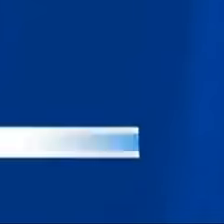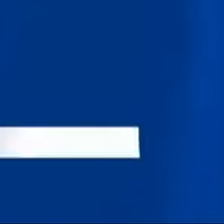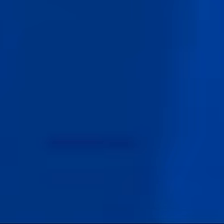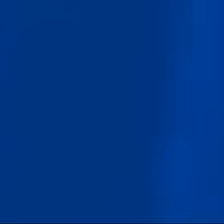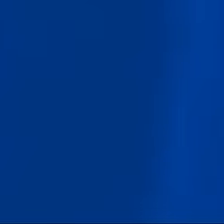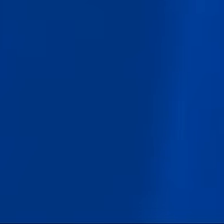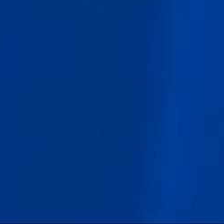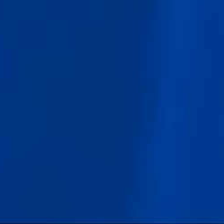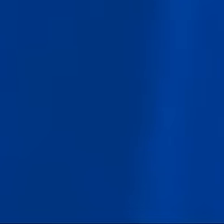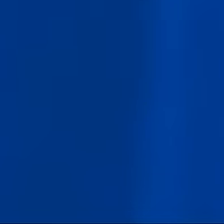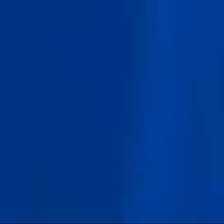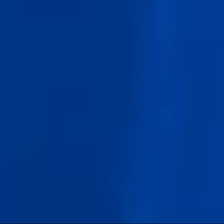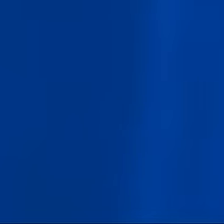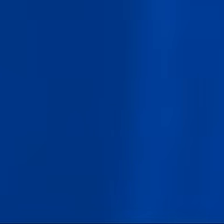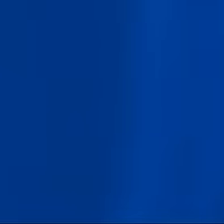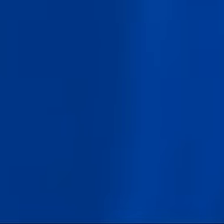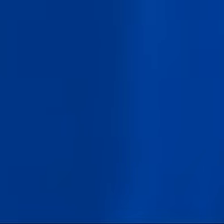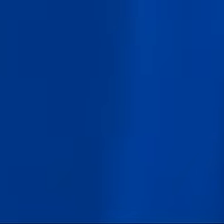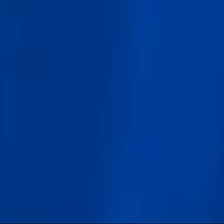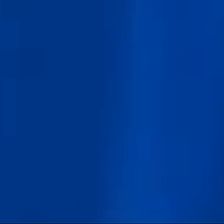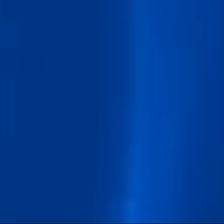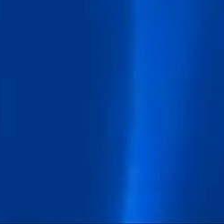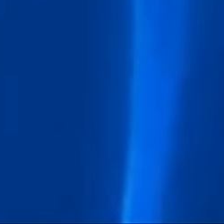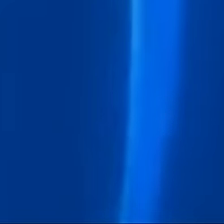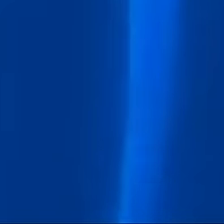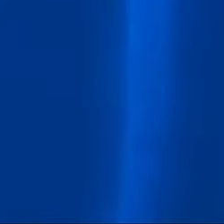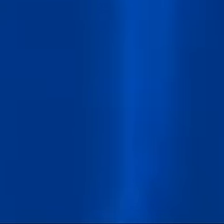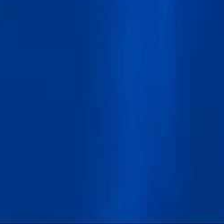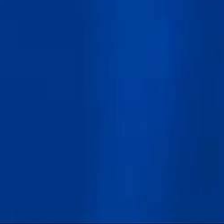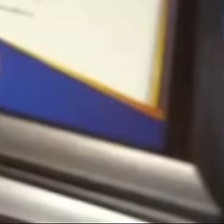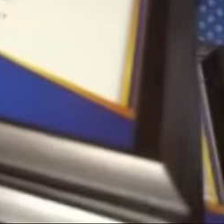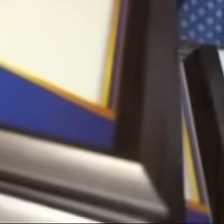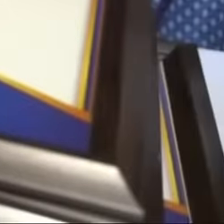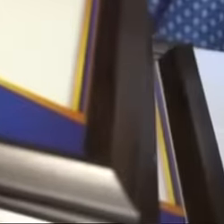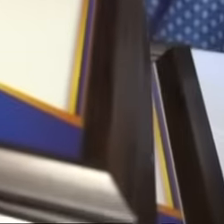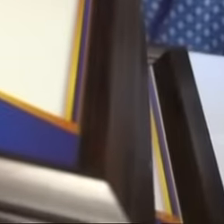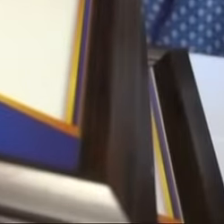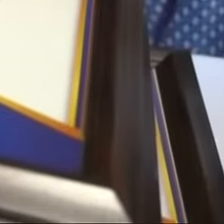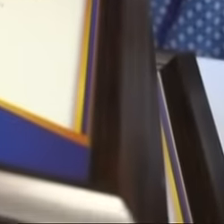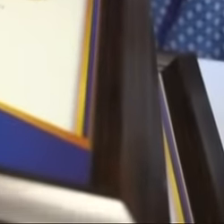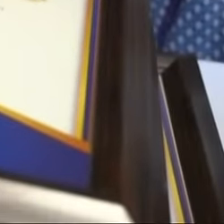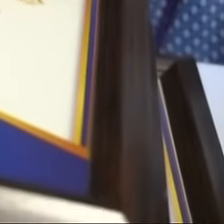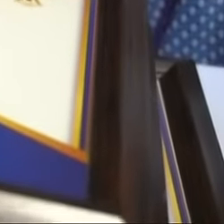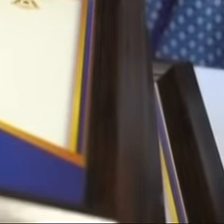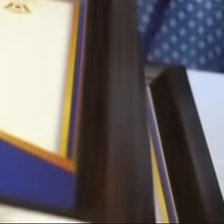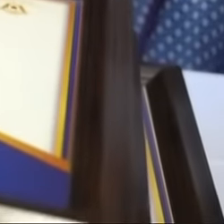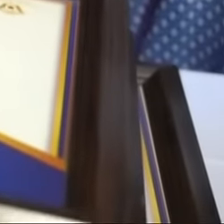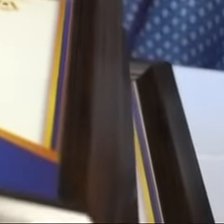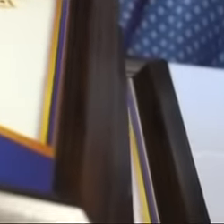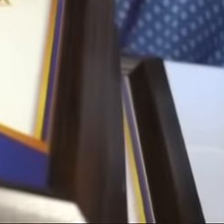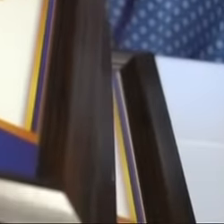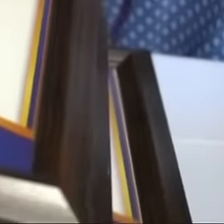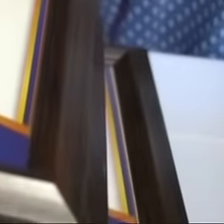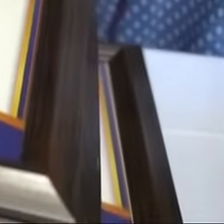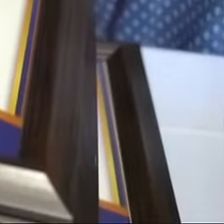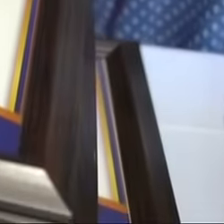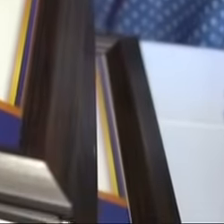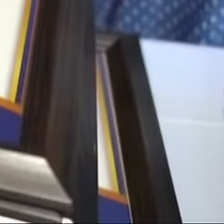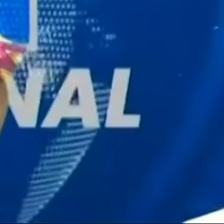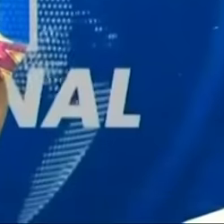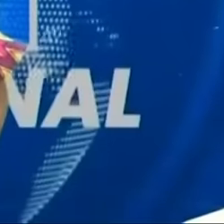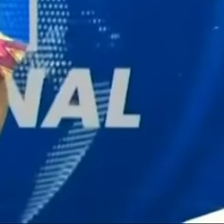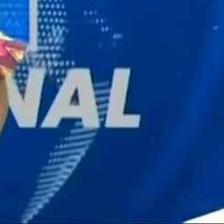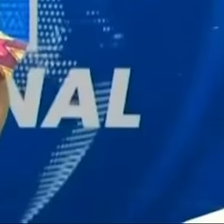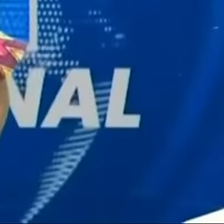contacter la Fondation pour pouvoir vous enregistrer afin de devenir vous aussi boursier excellentiel. Merci beaucoup M. Joël pour